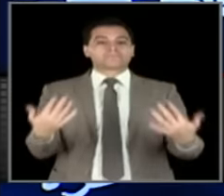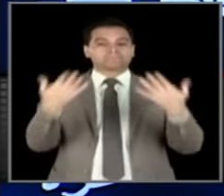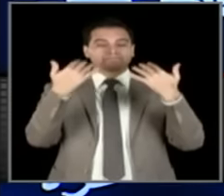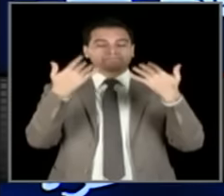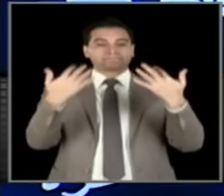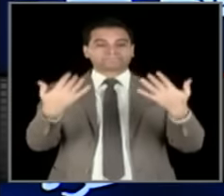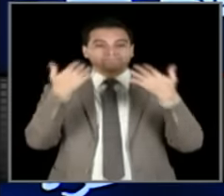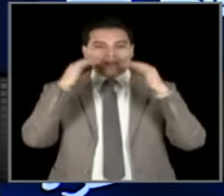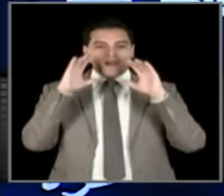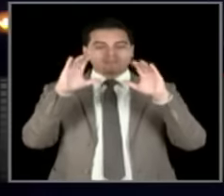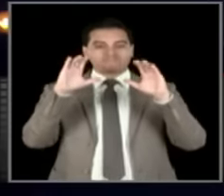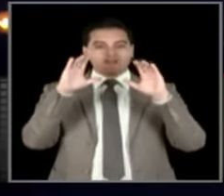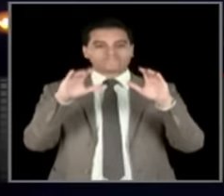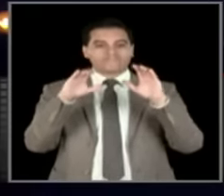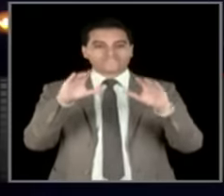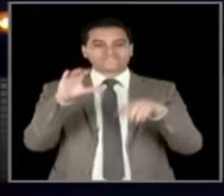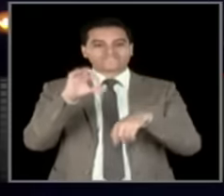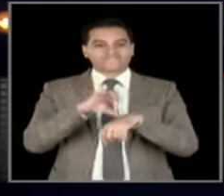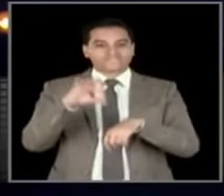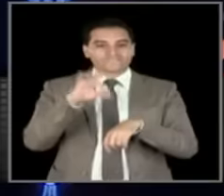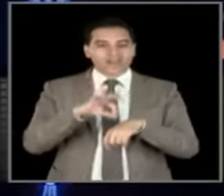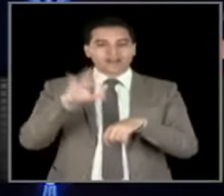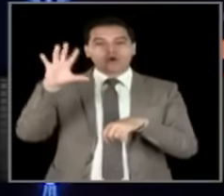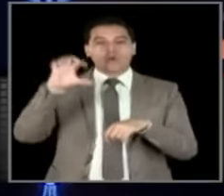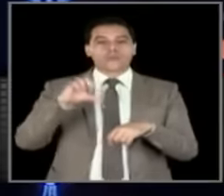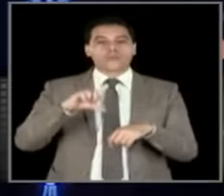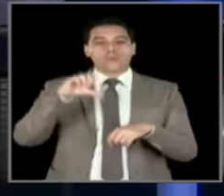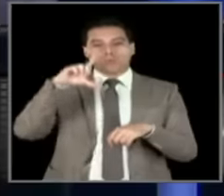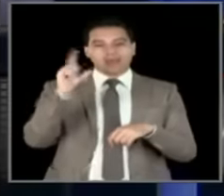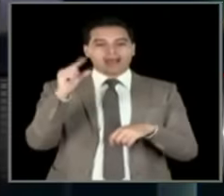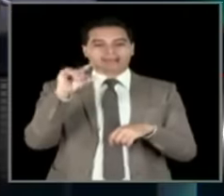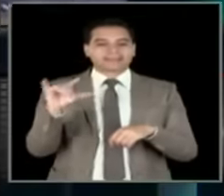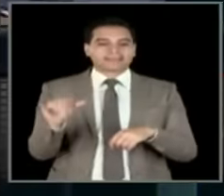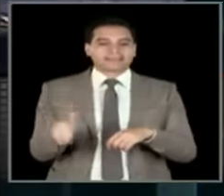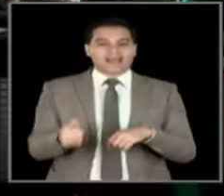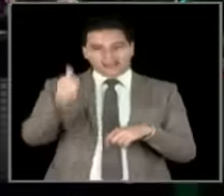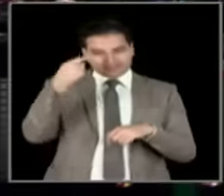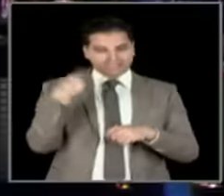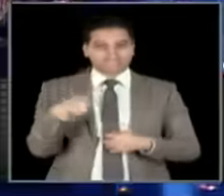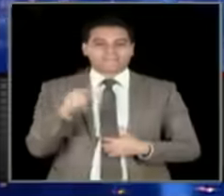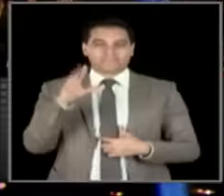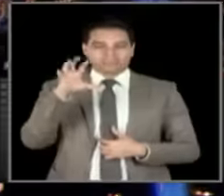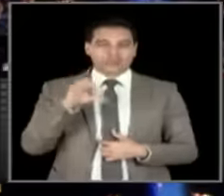إجابتك. هولندا. هولندا إجابة صحيحة. طبعا